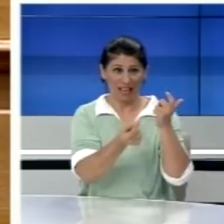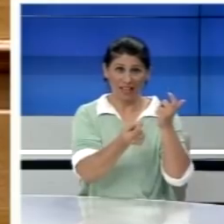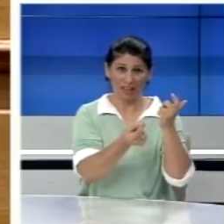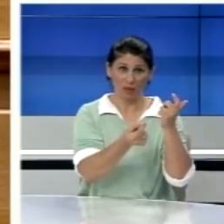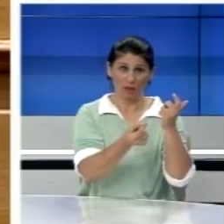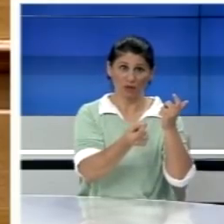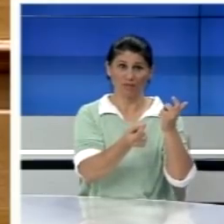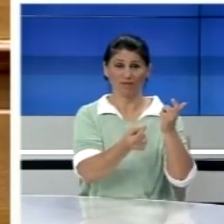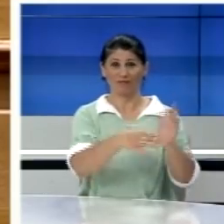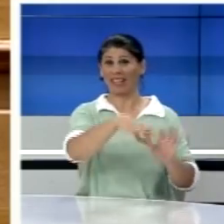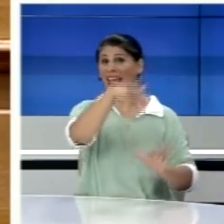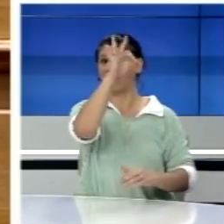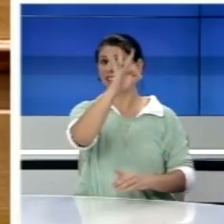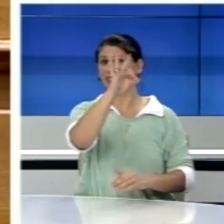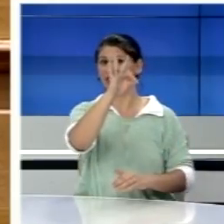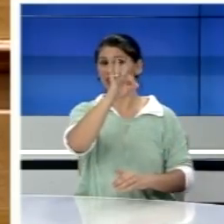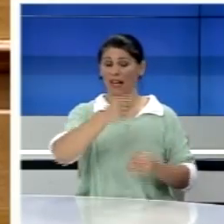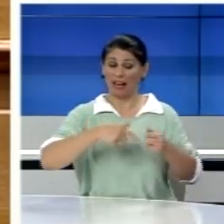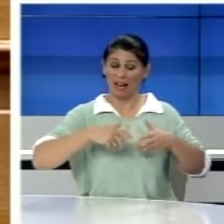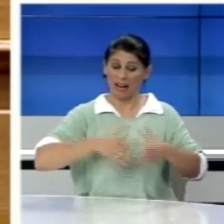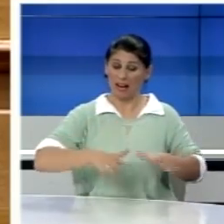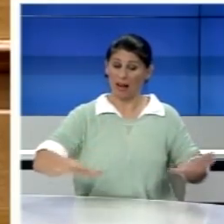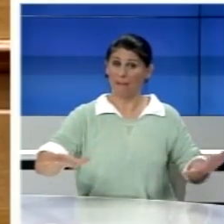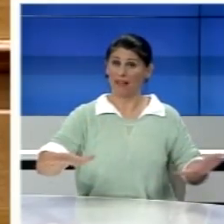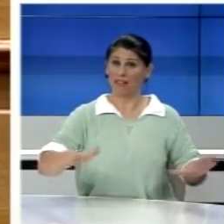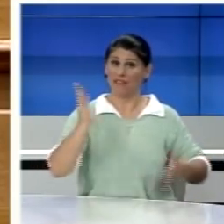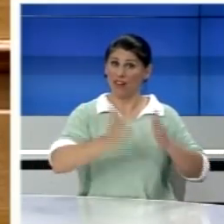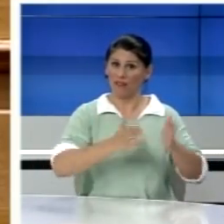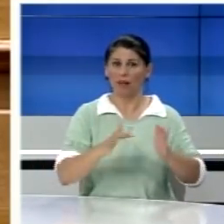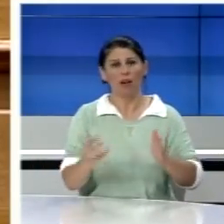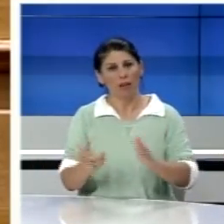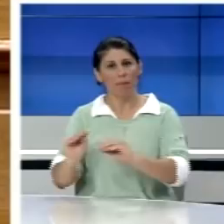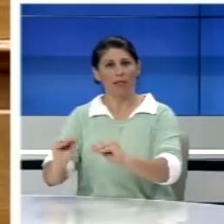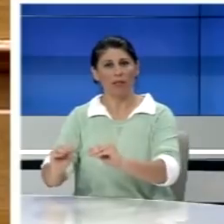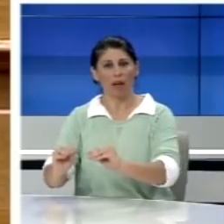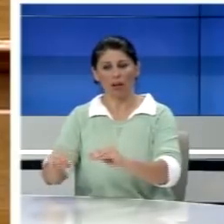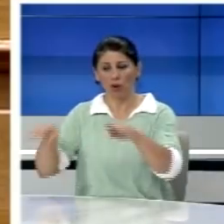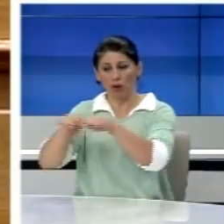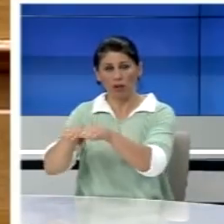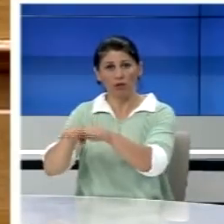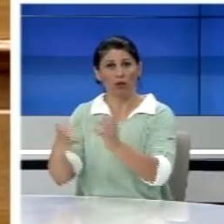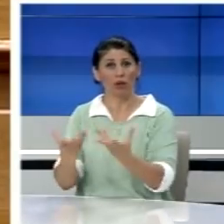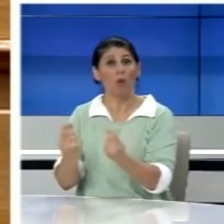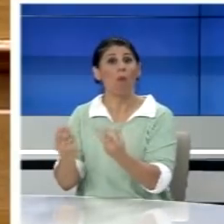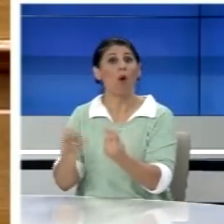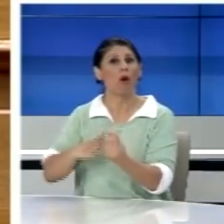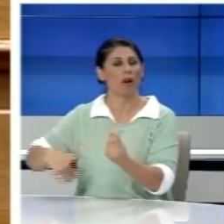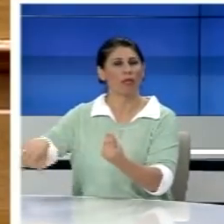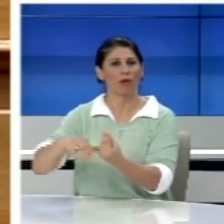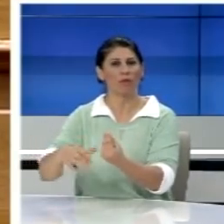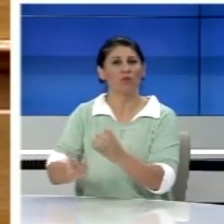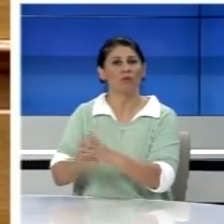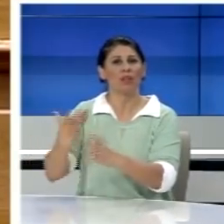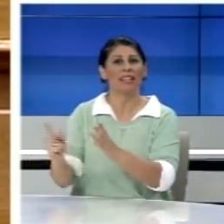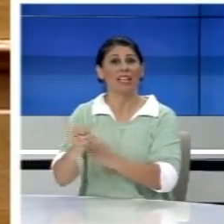εκλεκτούς, καπιταλιστική βαρβαρότητα δηλαδή, ή παιδεία των ίσων και των πολλών, μια νέα κοινωνία, η